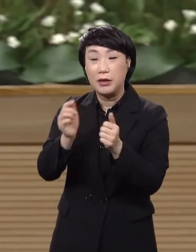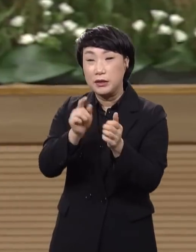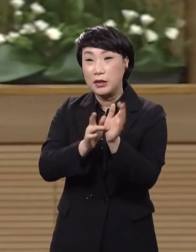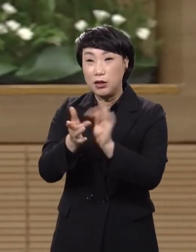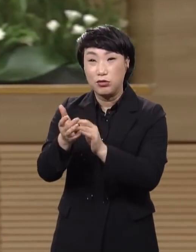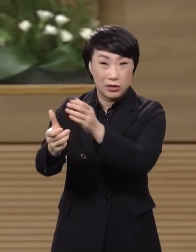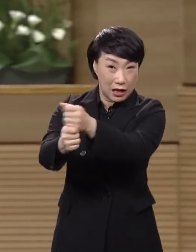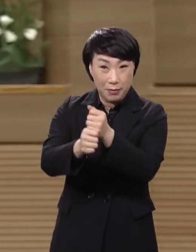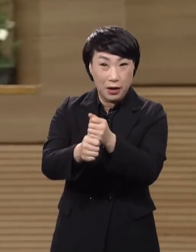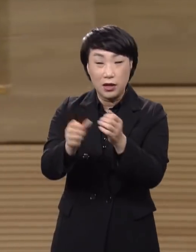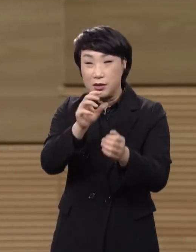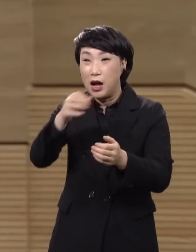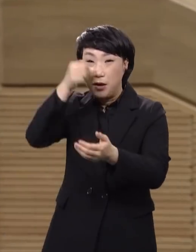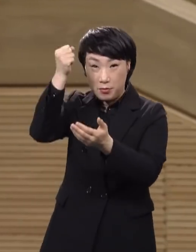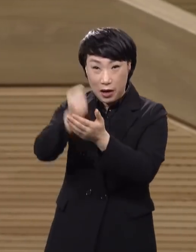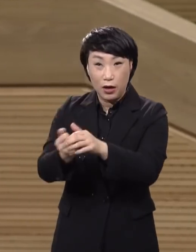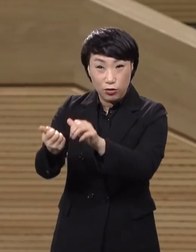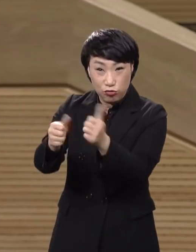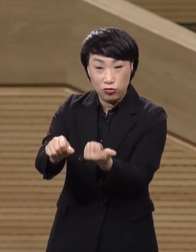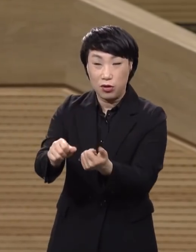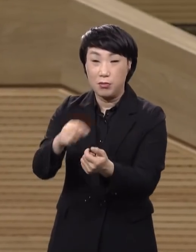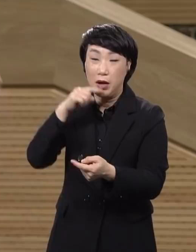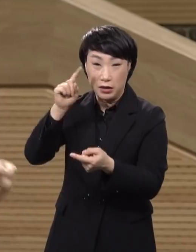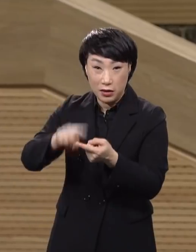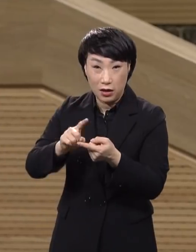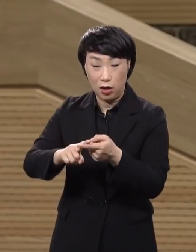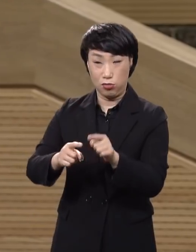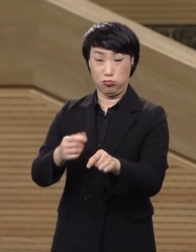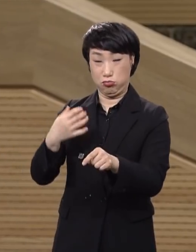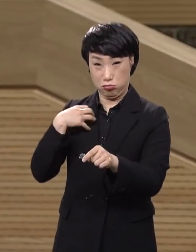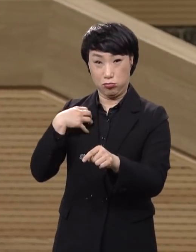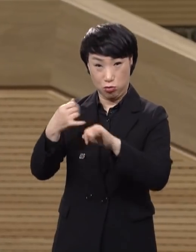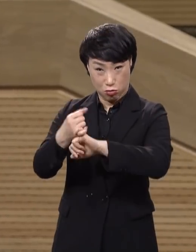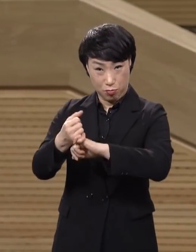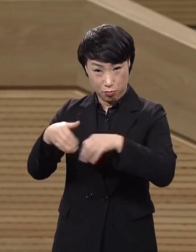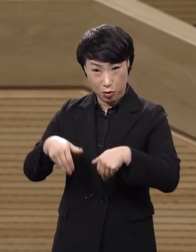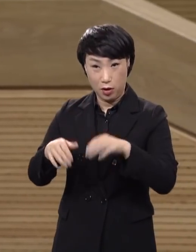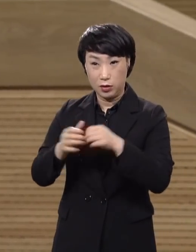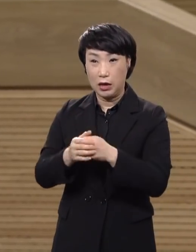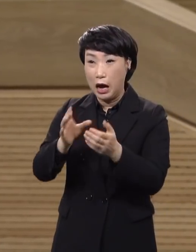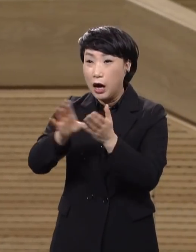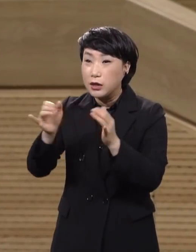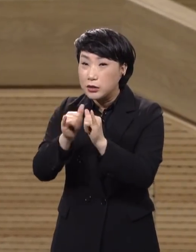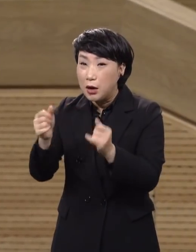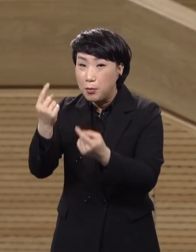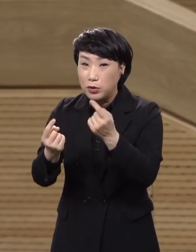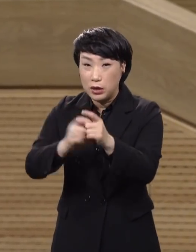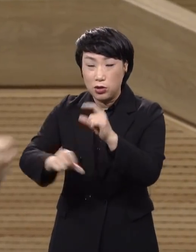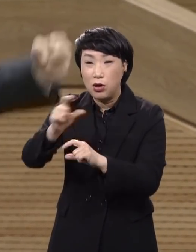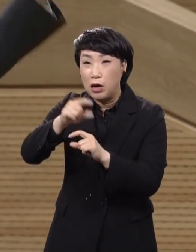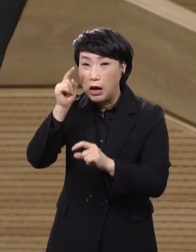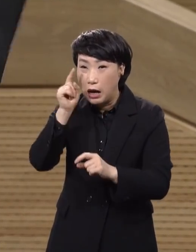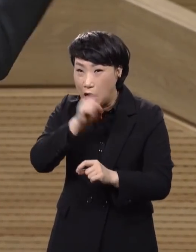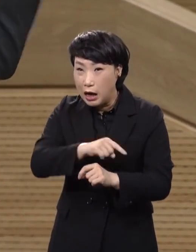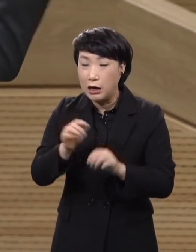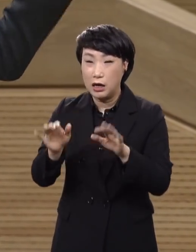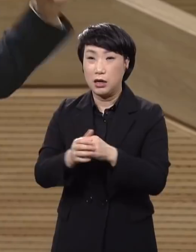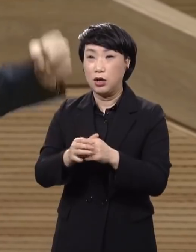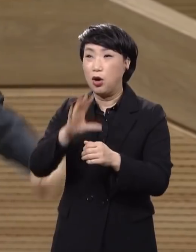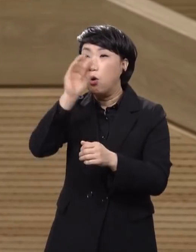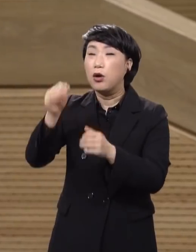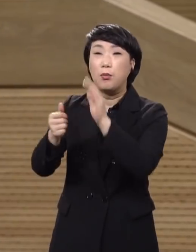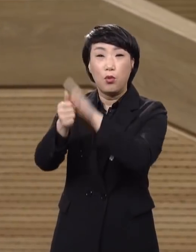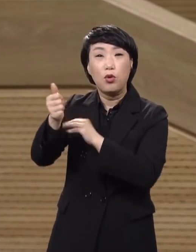매달려 죽어야 마땅해, 그건 너무도 당연한 거야, 행악자보다 더 행악자가